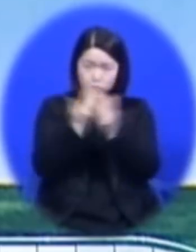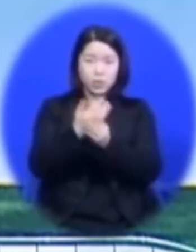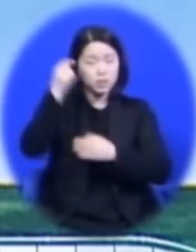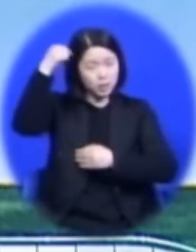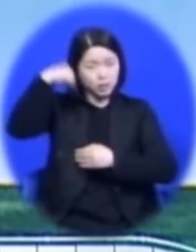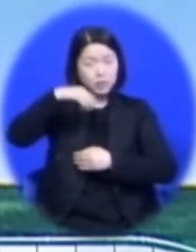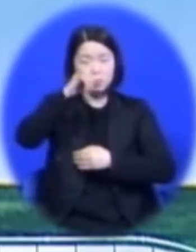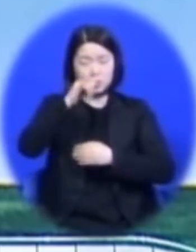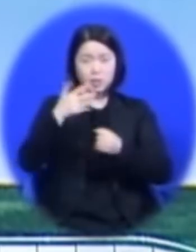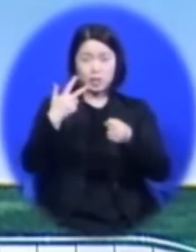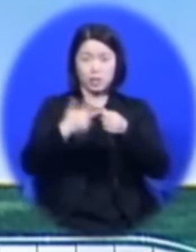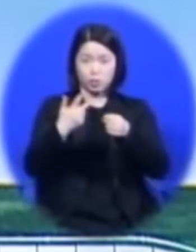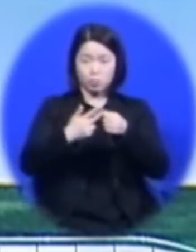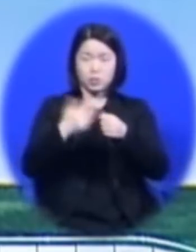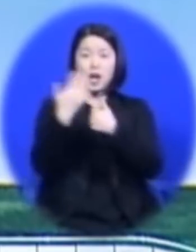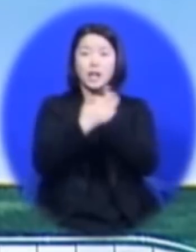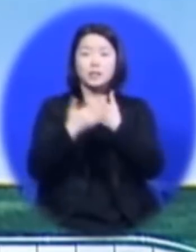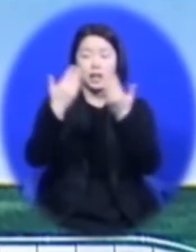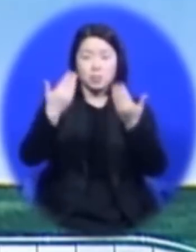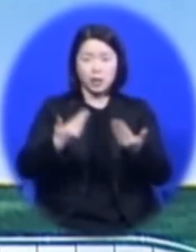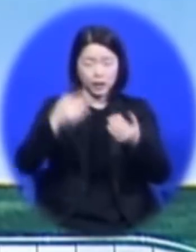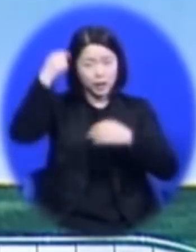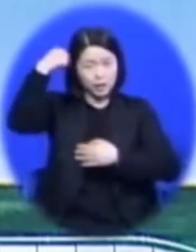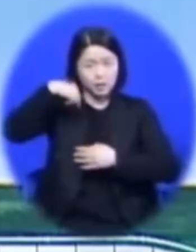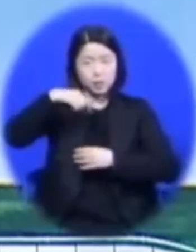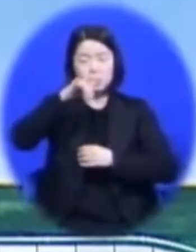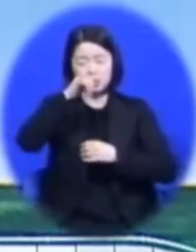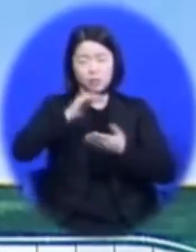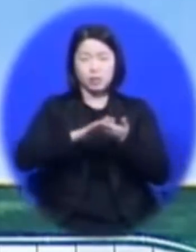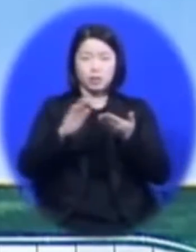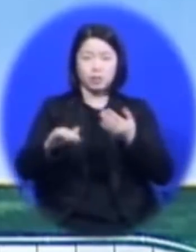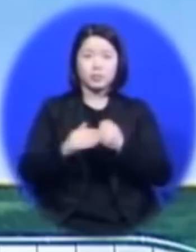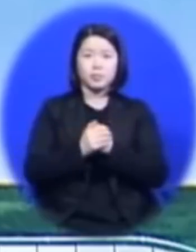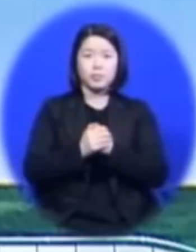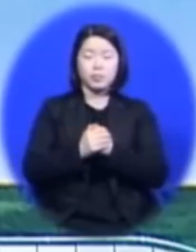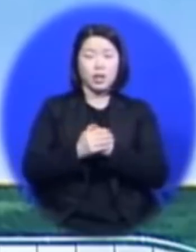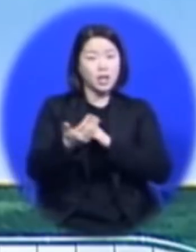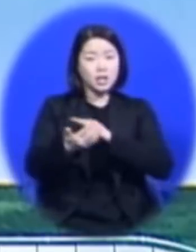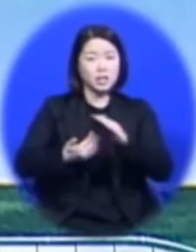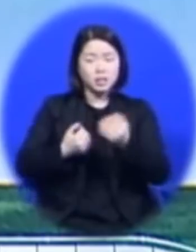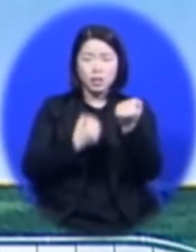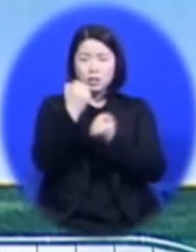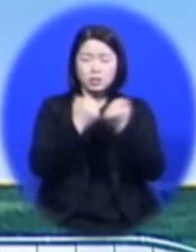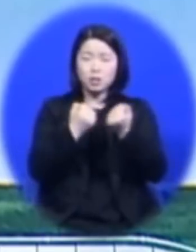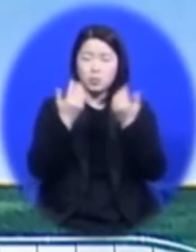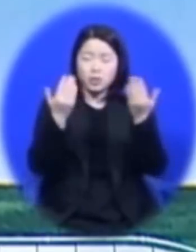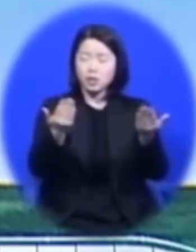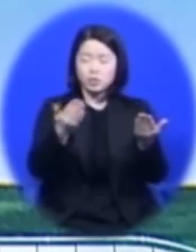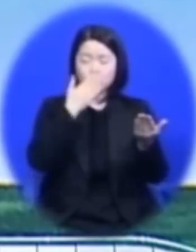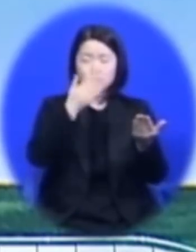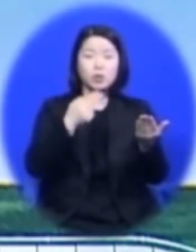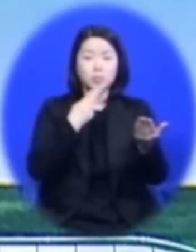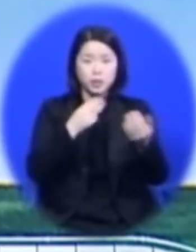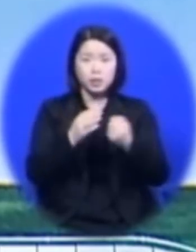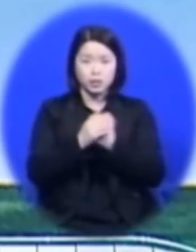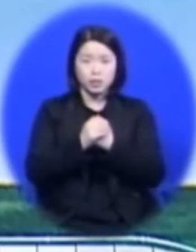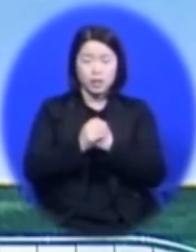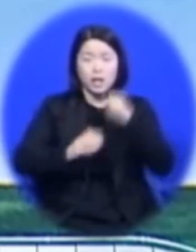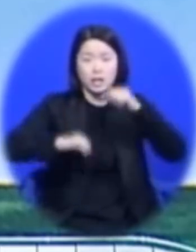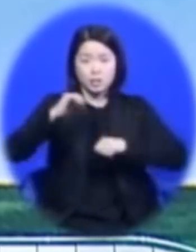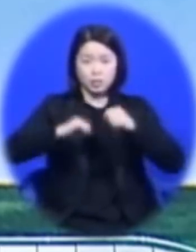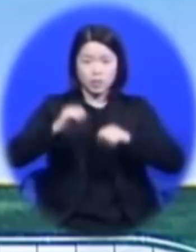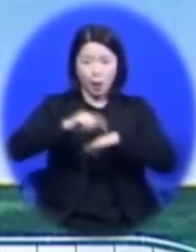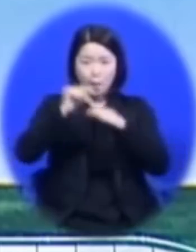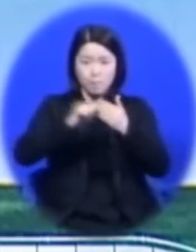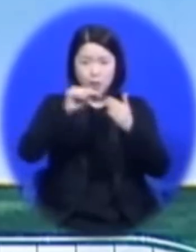느낌이 들었 7번째 은혜를 받았다는 느낌이 들었다 이전에는 설명할 수 없었던 역사가